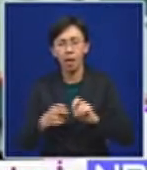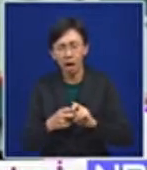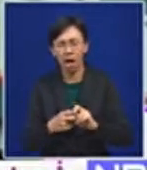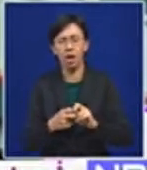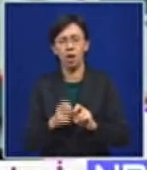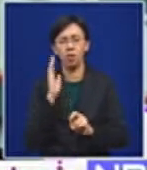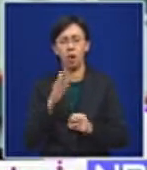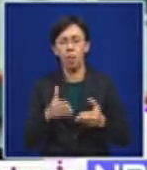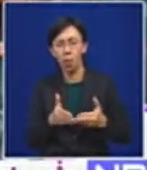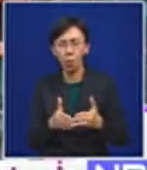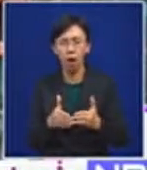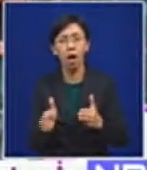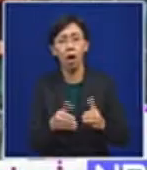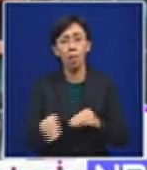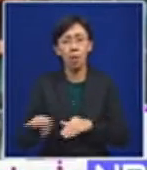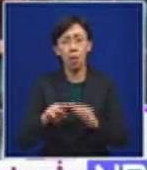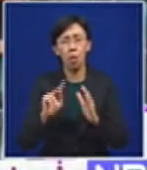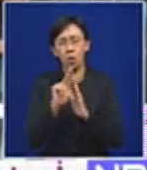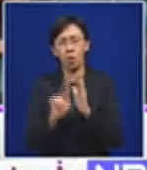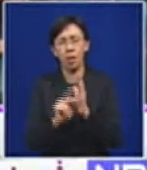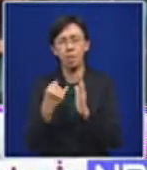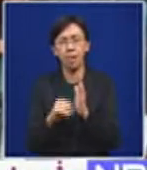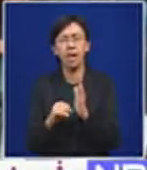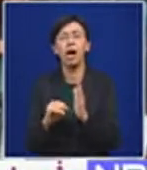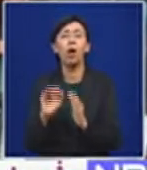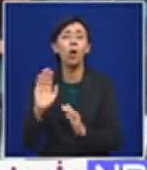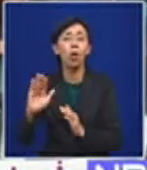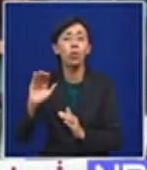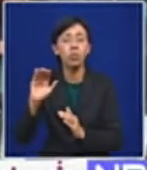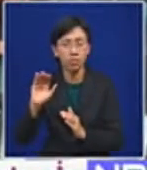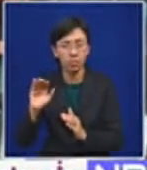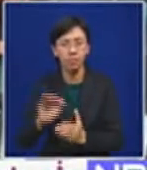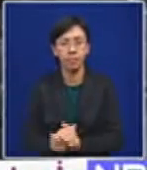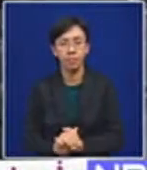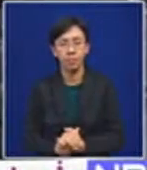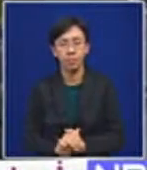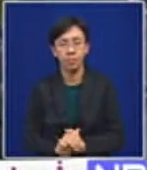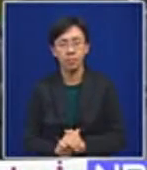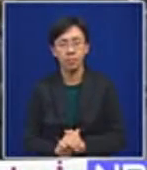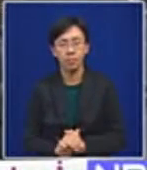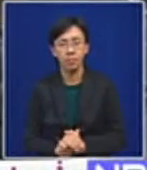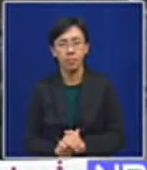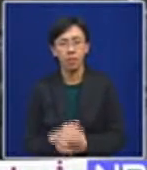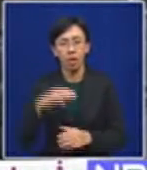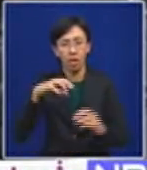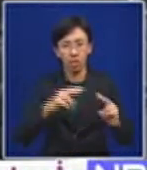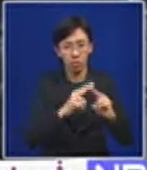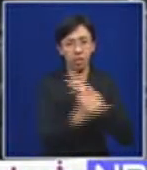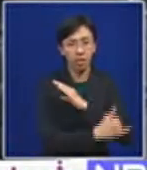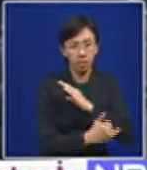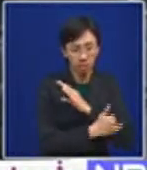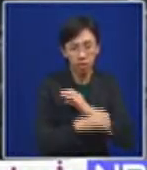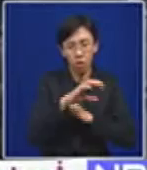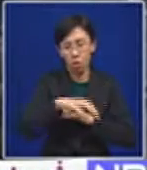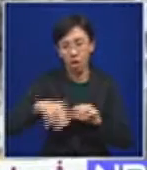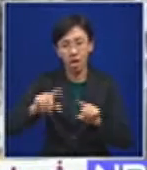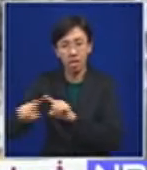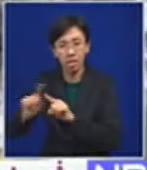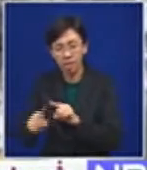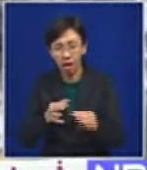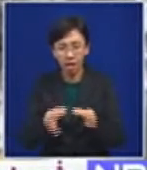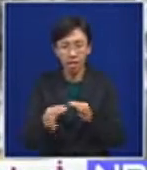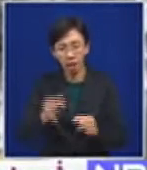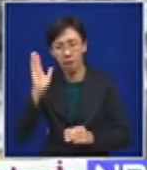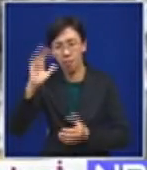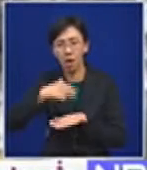ฎหมายของสหภาพยุโรปว่าทางกระทรวงการต่างประเทศนะครับและหน่วยงานที่เกี่ยวข้องได้ให้ข้อมูลที่ถูกต้